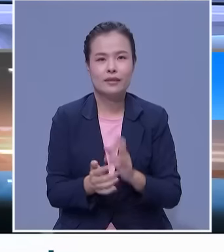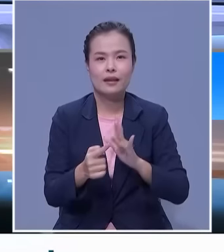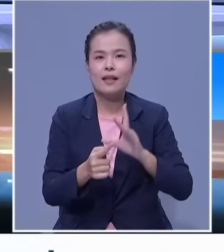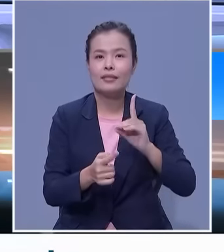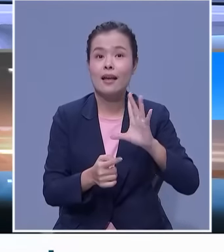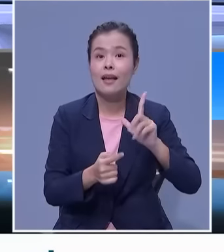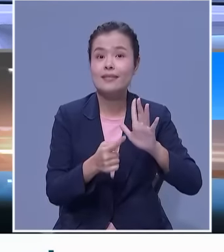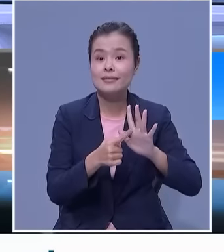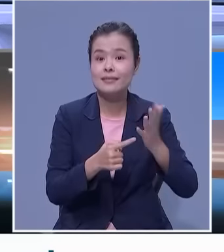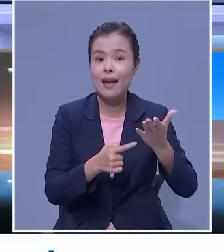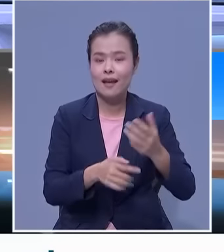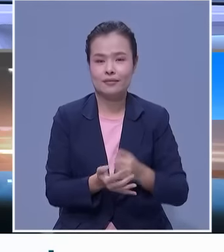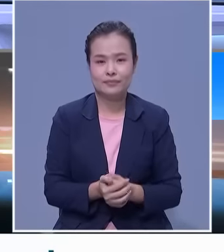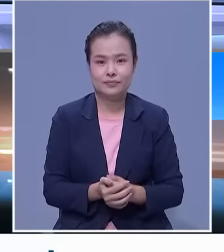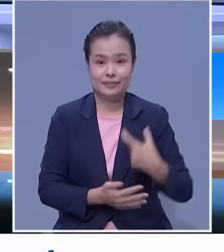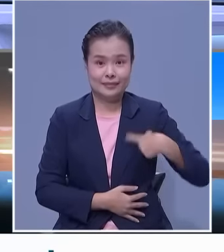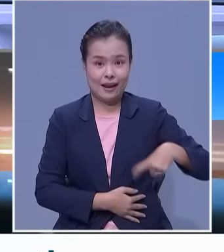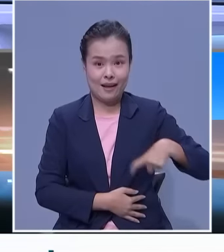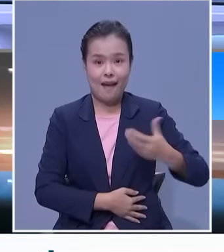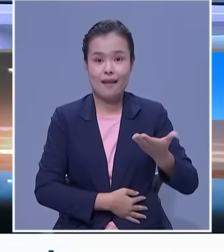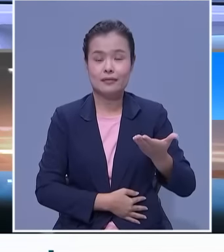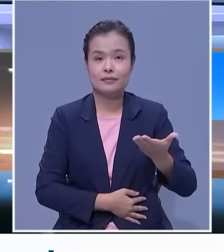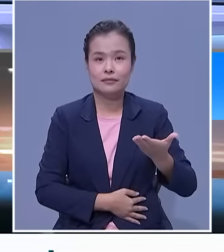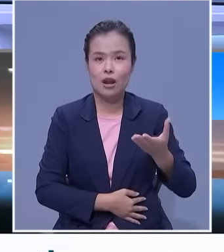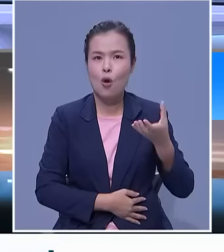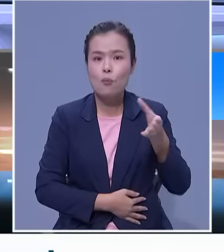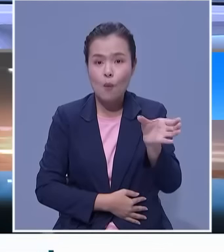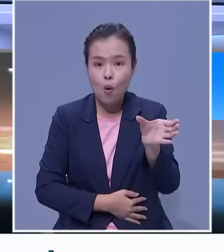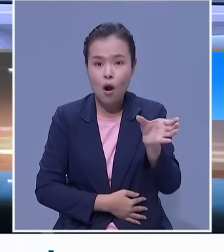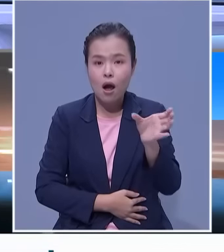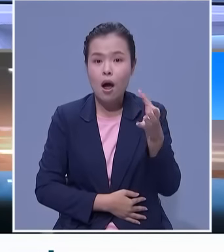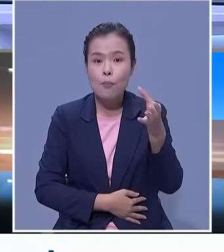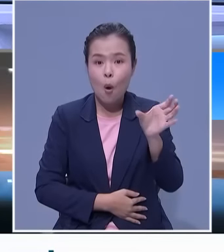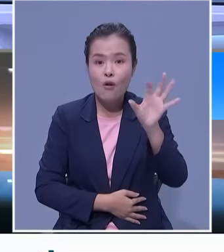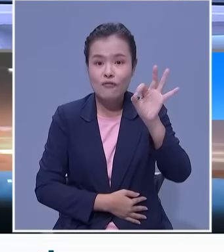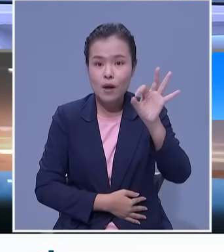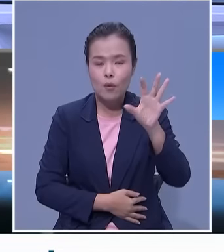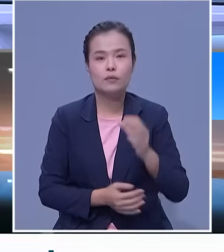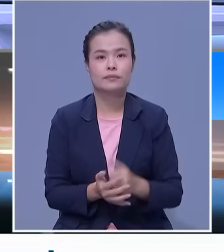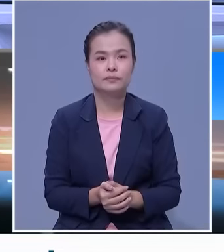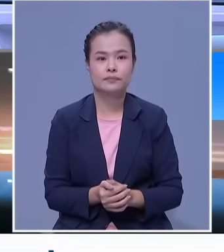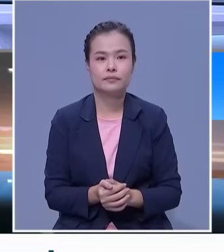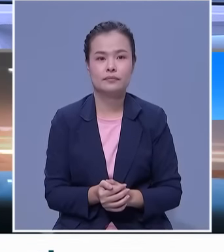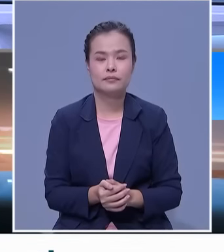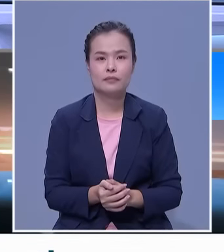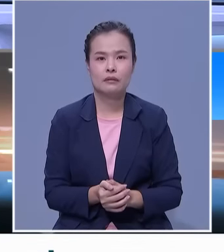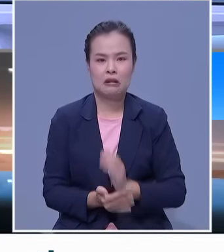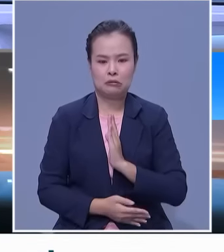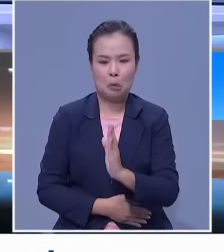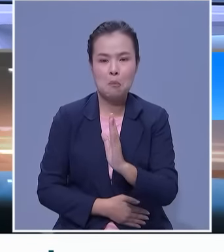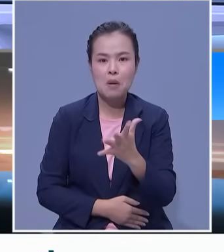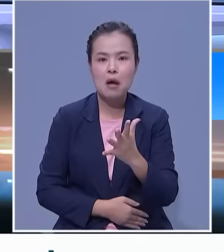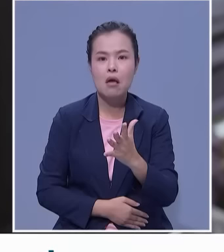กิตติวิทยานันท์ประธานเครือข่ายทนายคลายทุกข์นะครับได้มีการโพสต์เรื่องนี้เอาไว้นะครับพูดถึงลักษณะที่เรียกว่าไม่ซื่อสัตย์